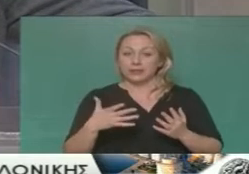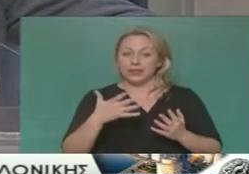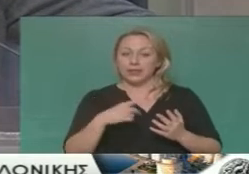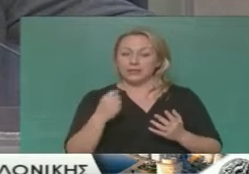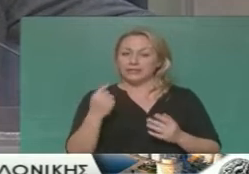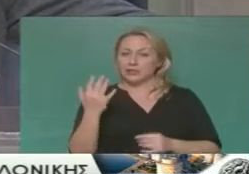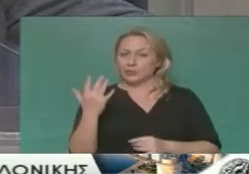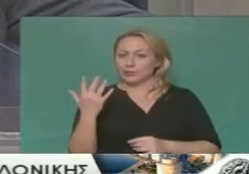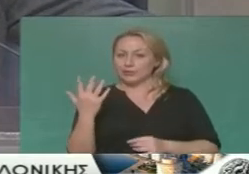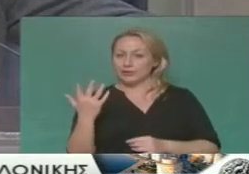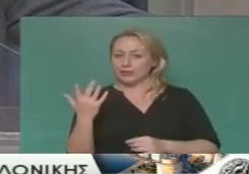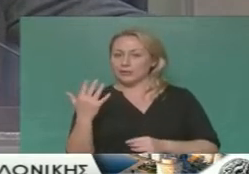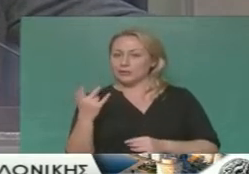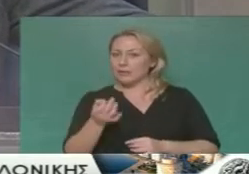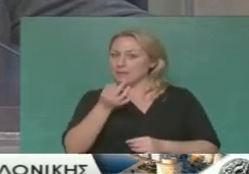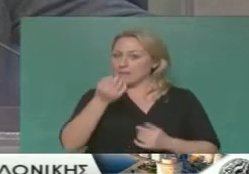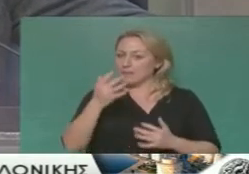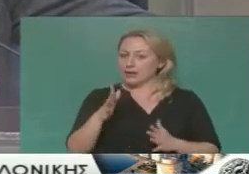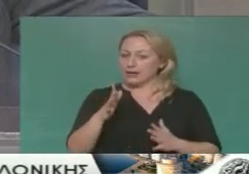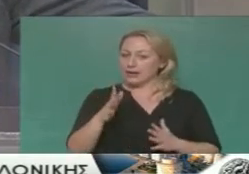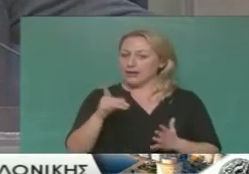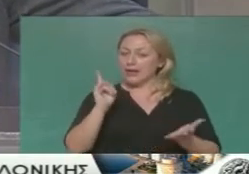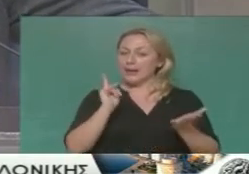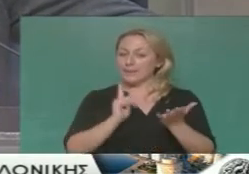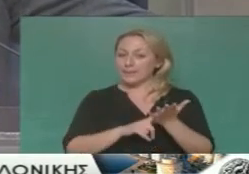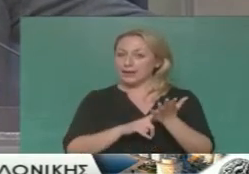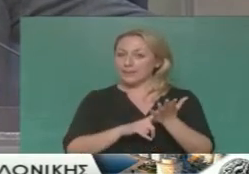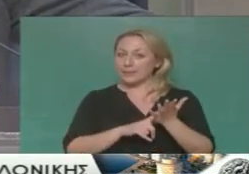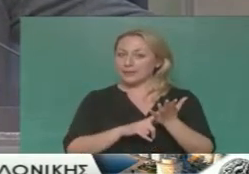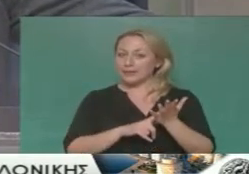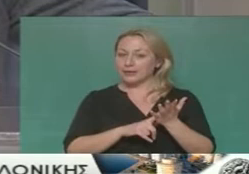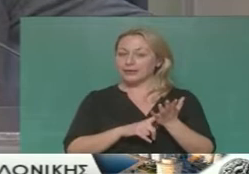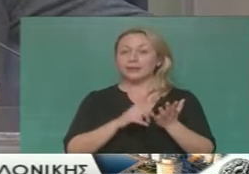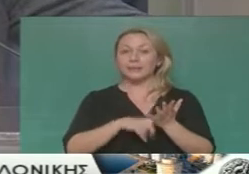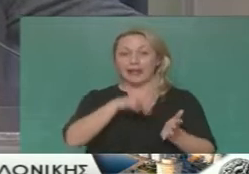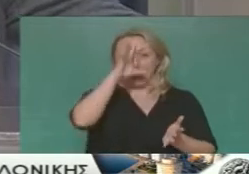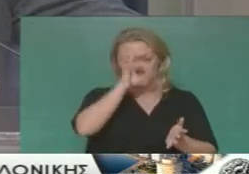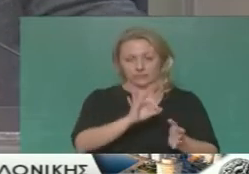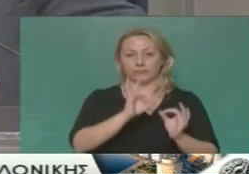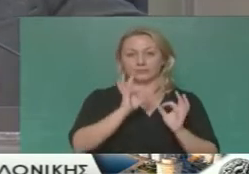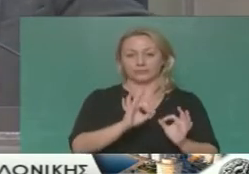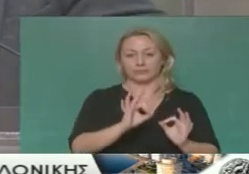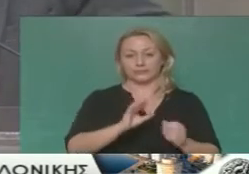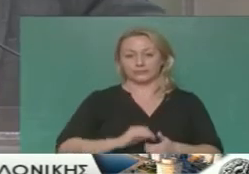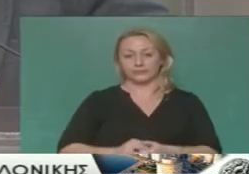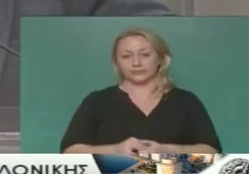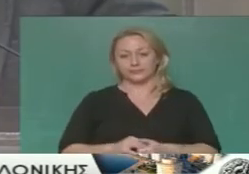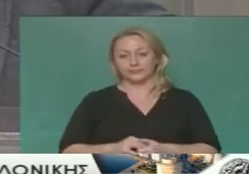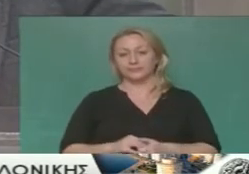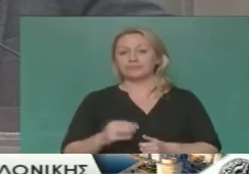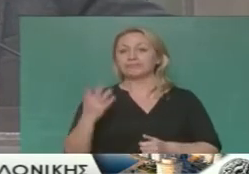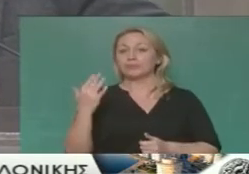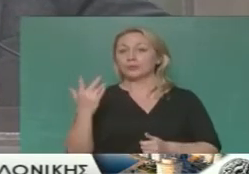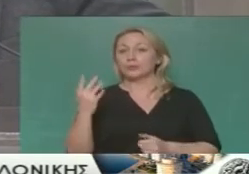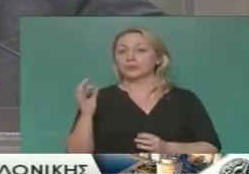από κάποια νούμερα τα οποία υπόθηκαν, γιατί πρέπει να είμαστε, όπως έχουμε πει, πραγματιστές. Τα νούμερα